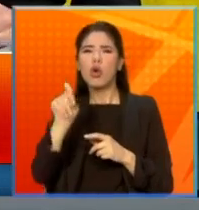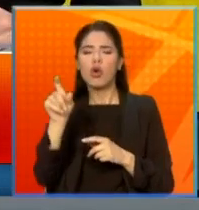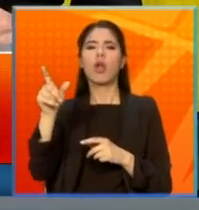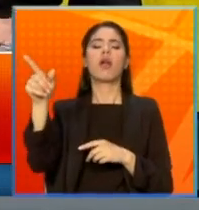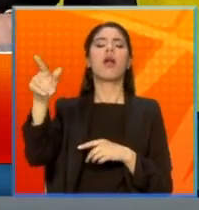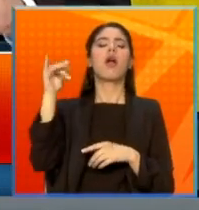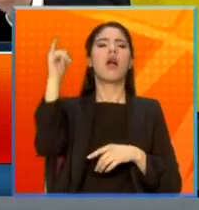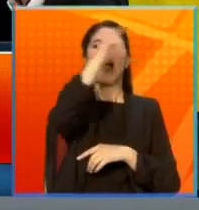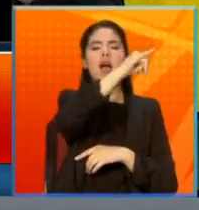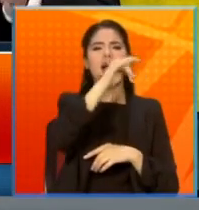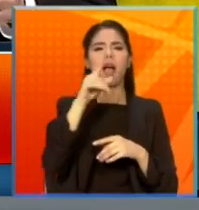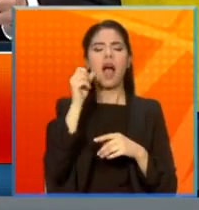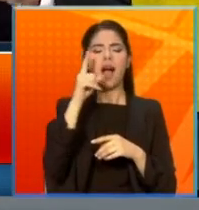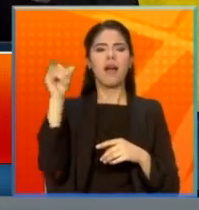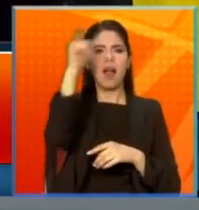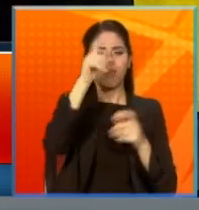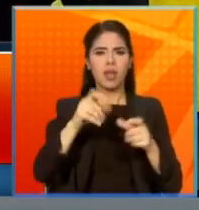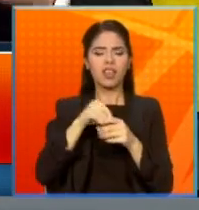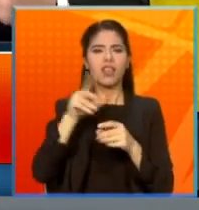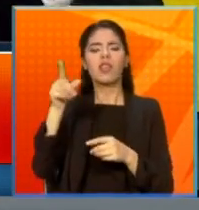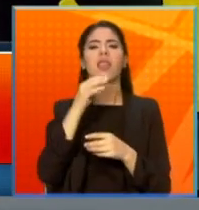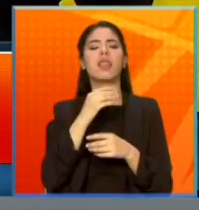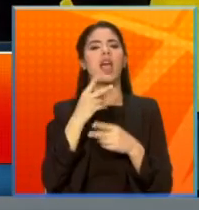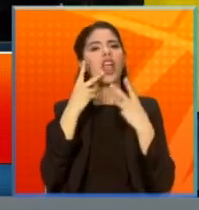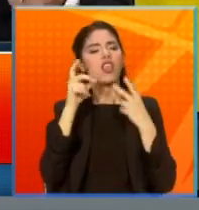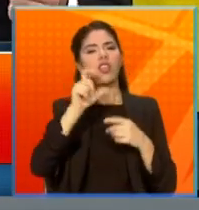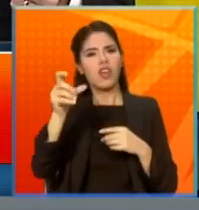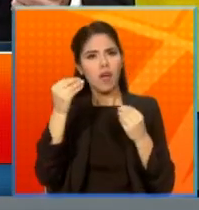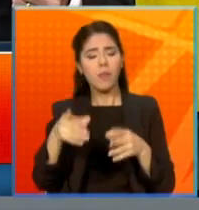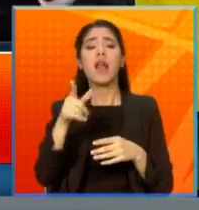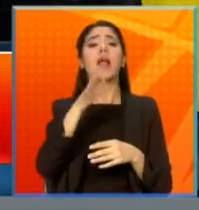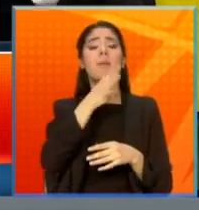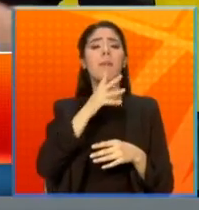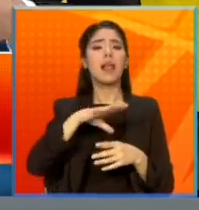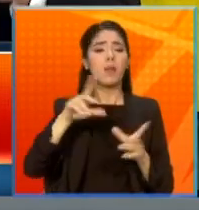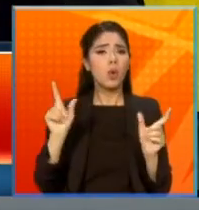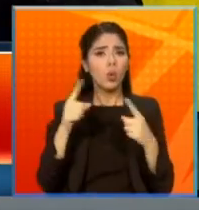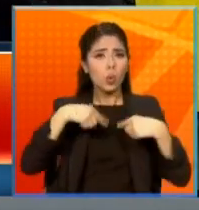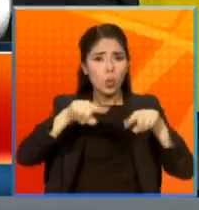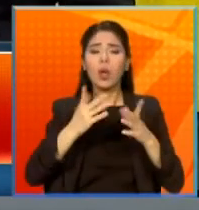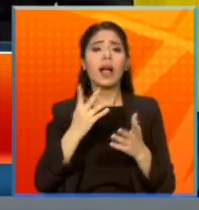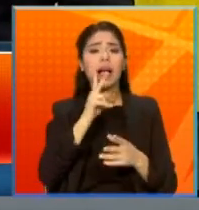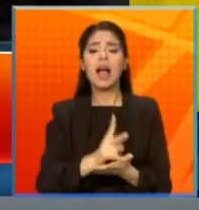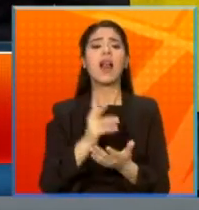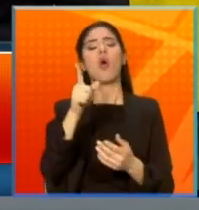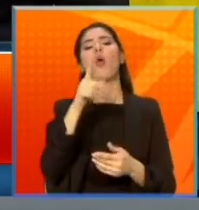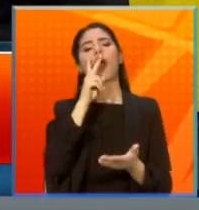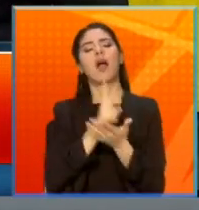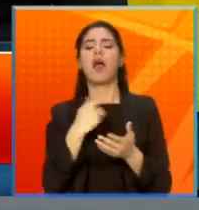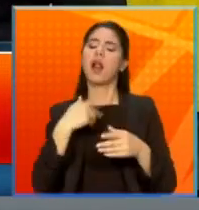Esenboğa Havalimanı'nda yanıt verdi. Şöyle dedi, bilim kurulumuz ne karar verirse tereddüt etmeden o kararı